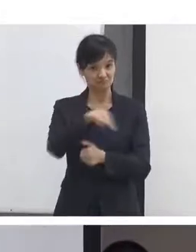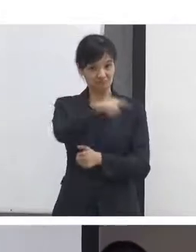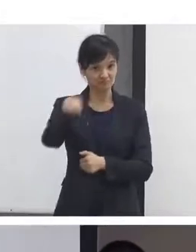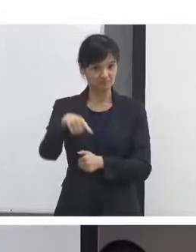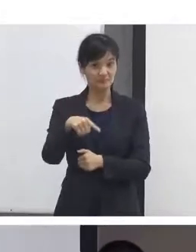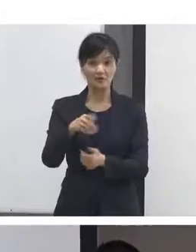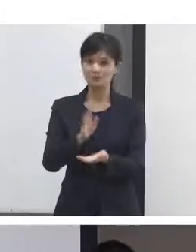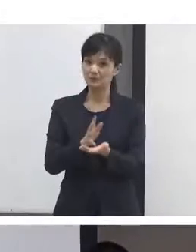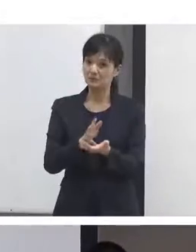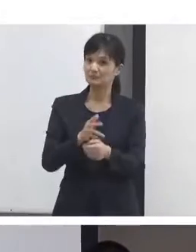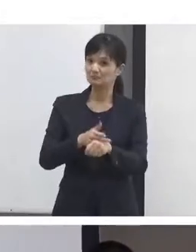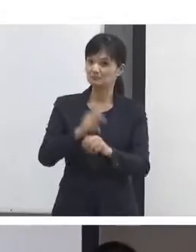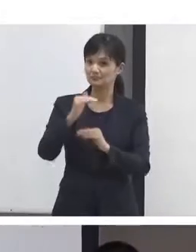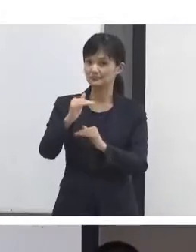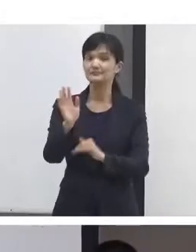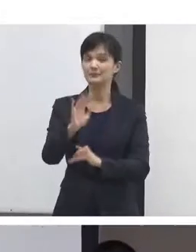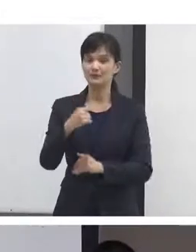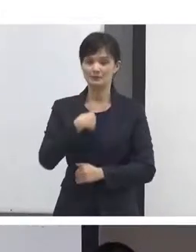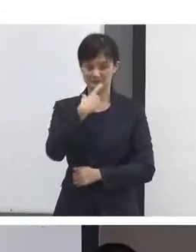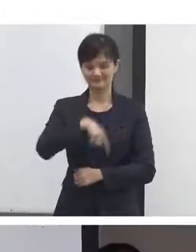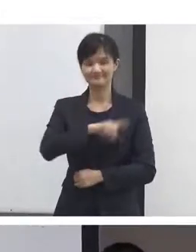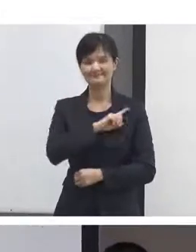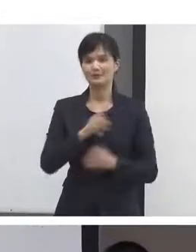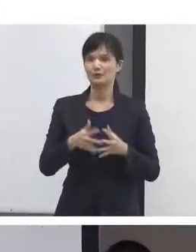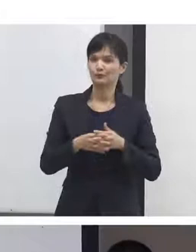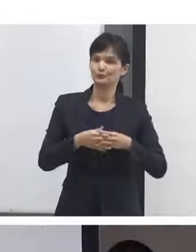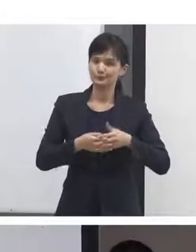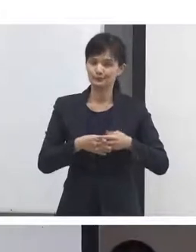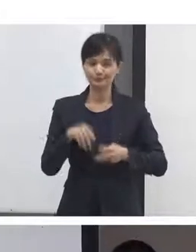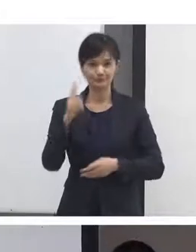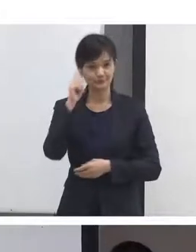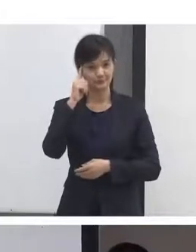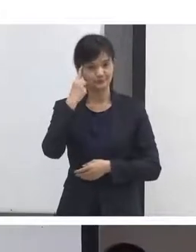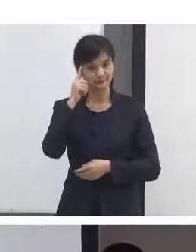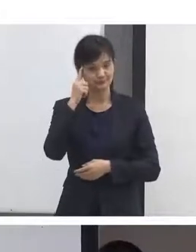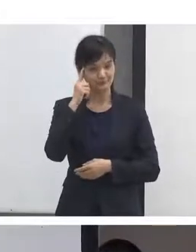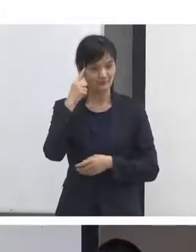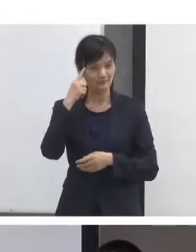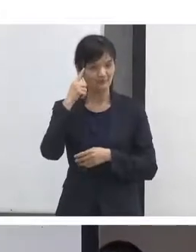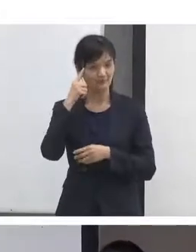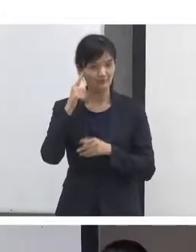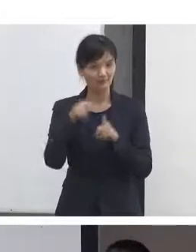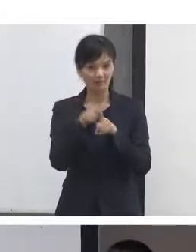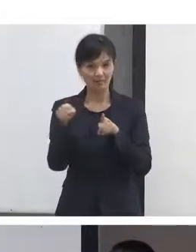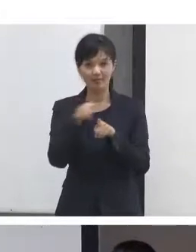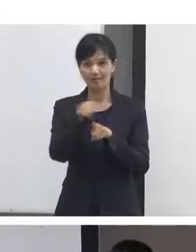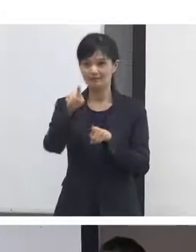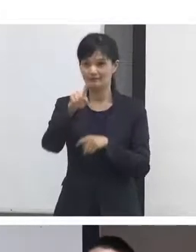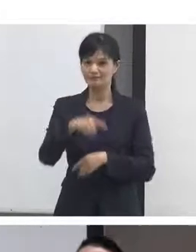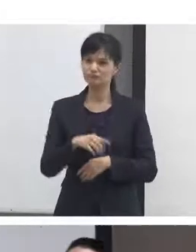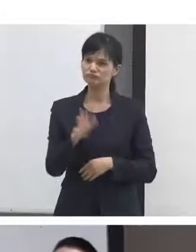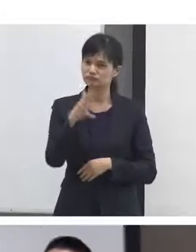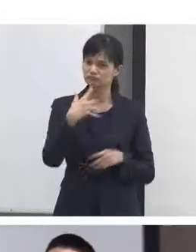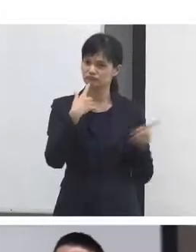很多关于这些事，因为我很无聊。哎，为什么这样是空的？我、哦、pause 一下，好，没